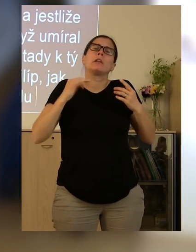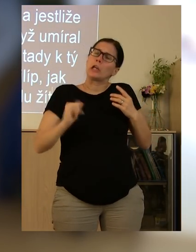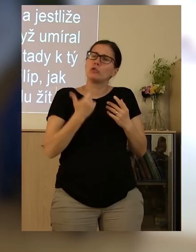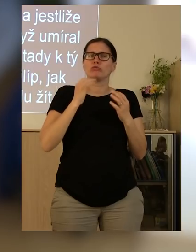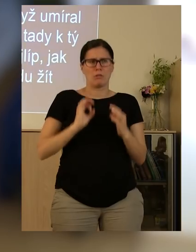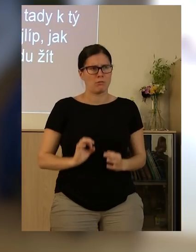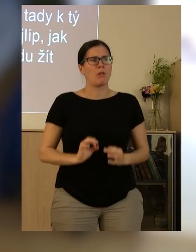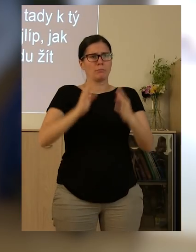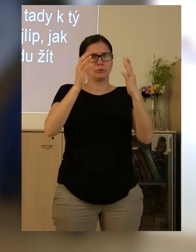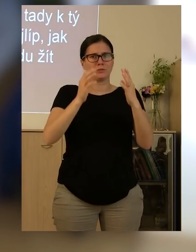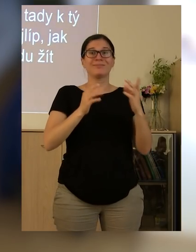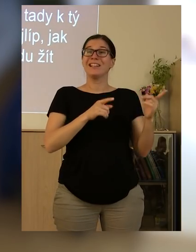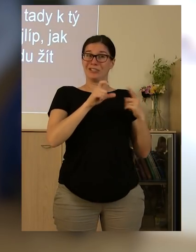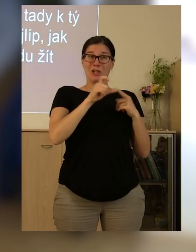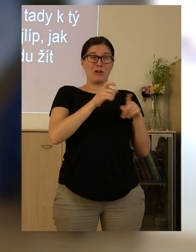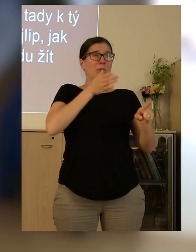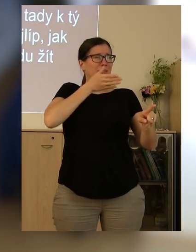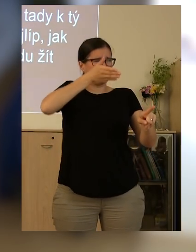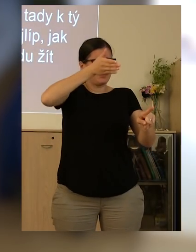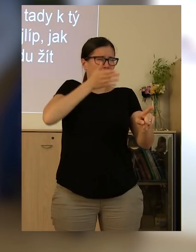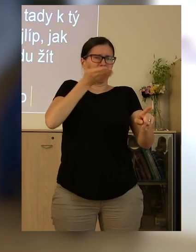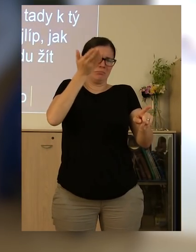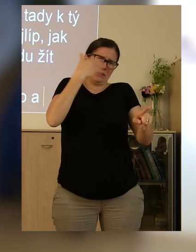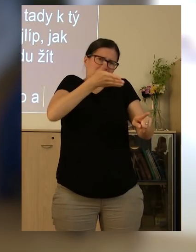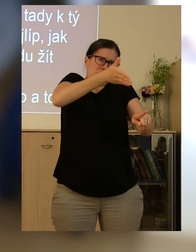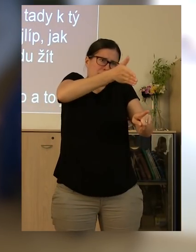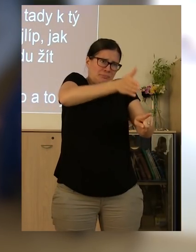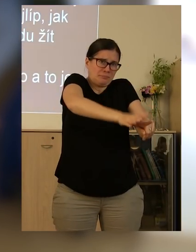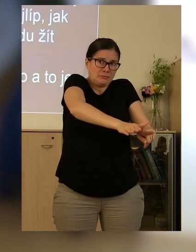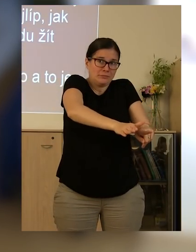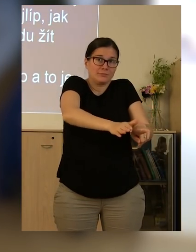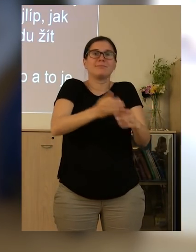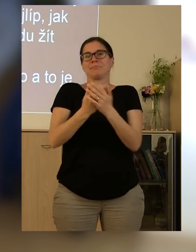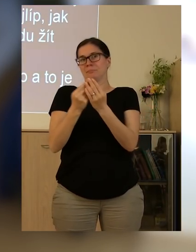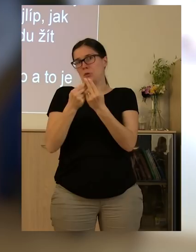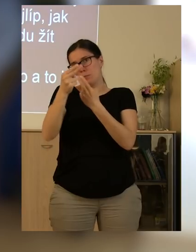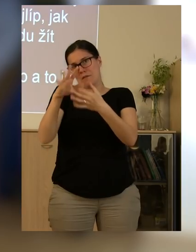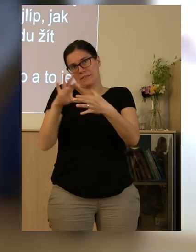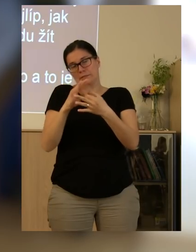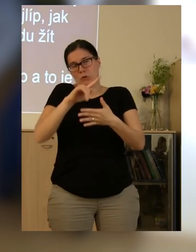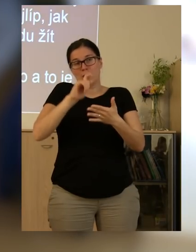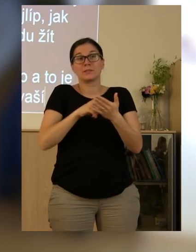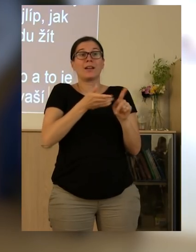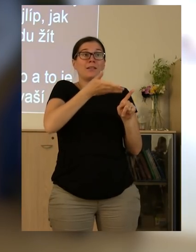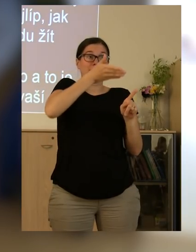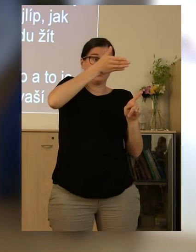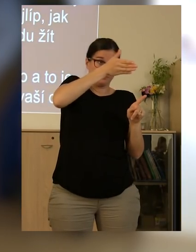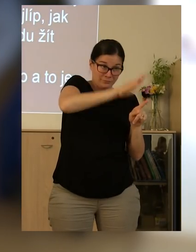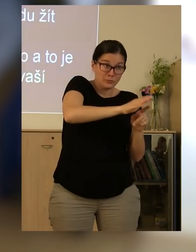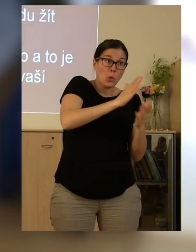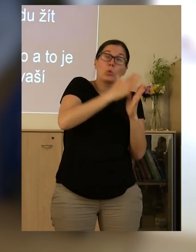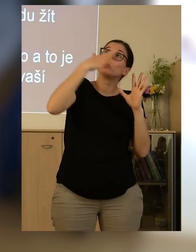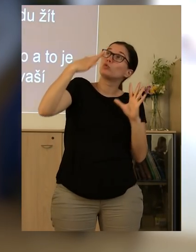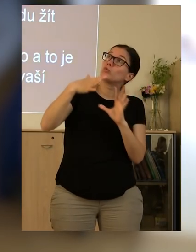A když umíral Geronimo, a to je pro mě odpověď na tu vaši otázku, když umíral Geronimo, tak se obracel k té síle a